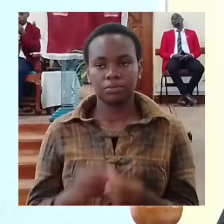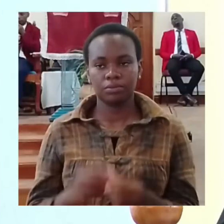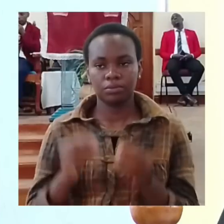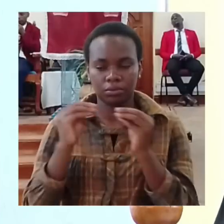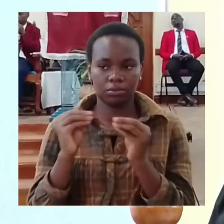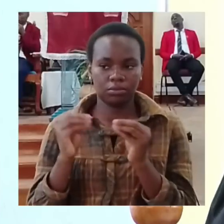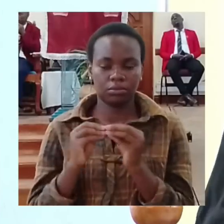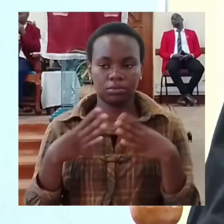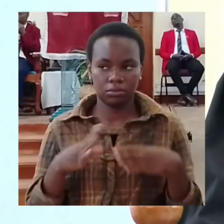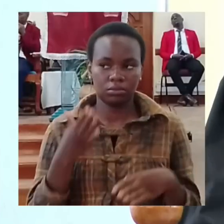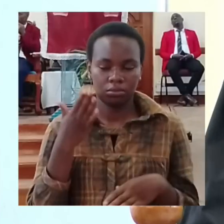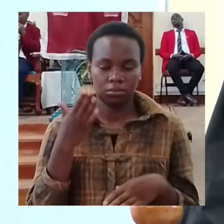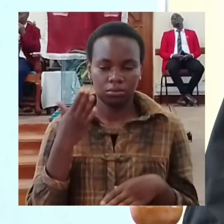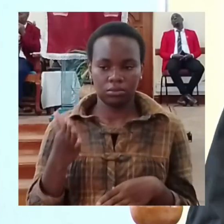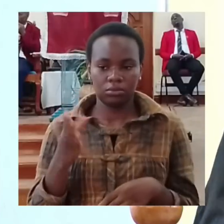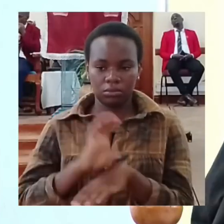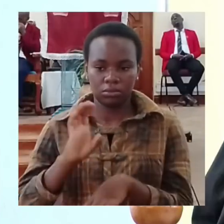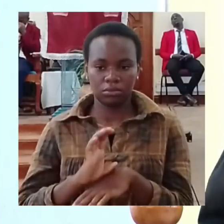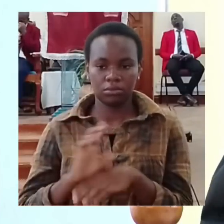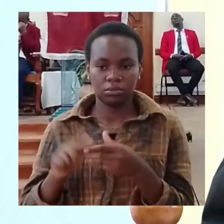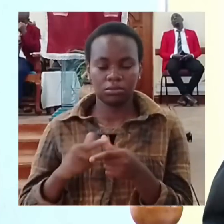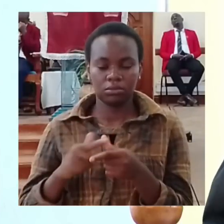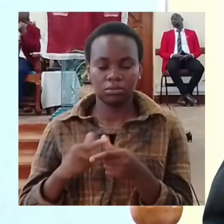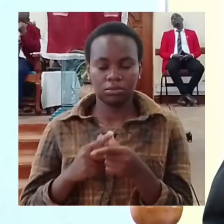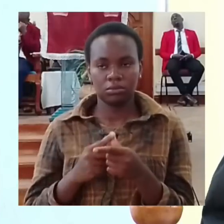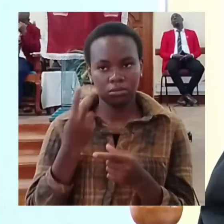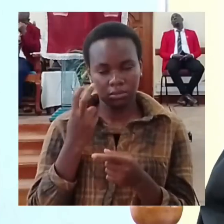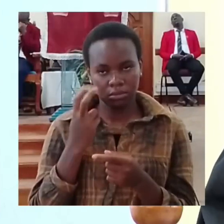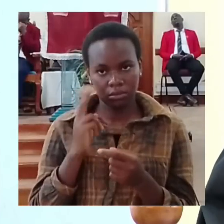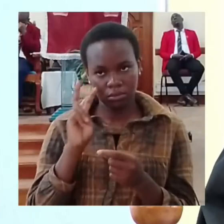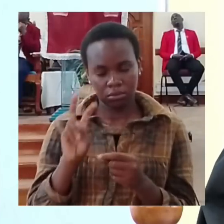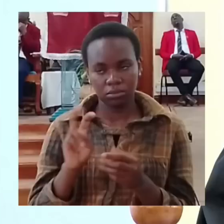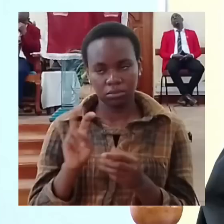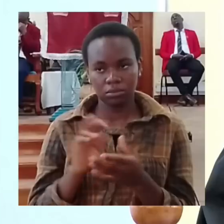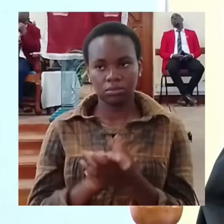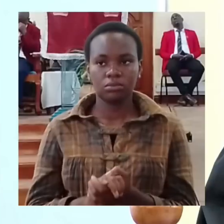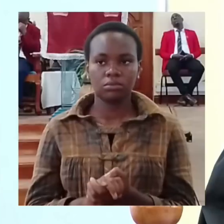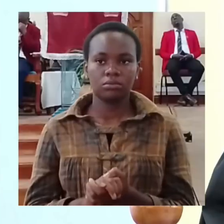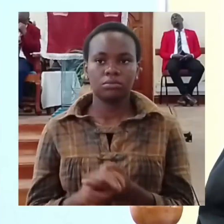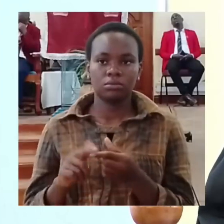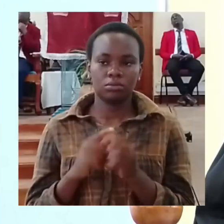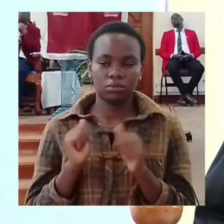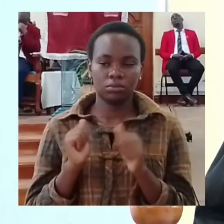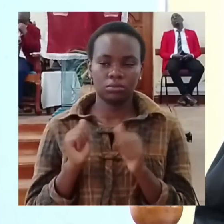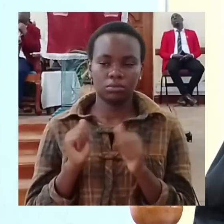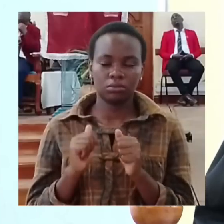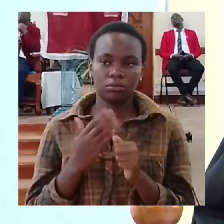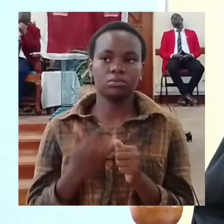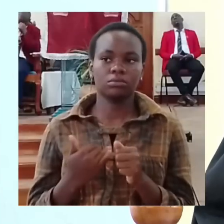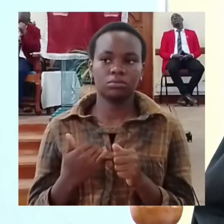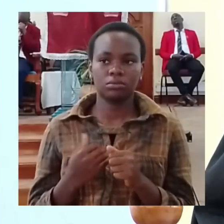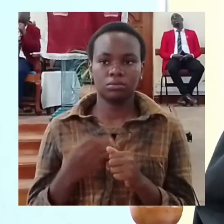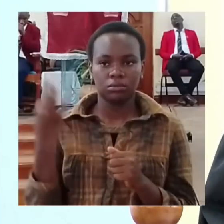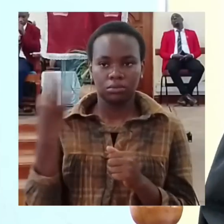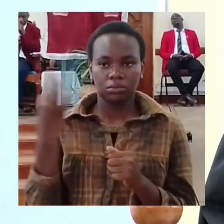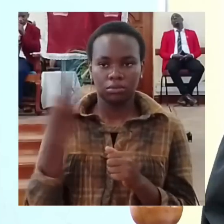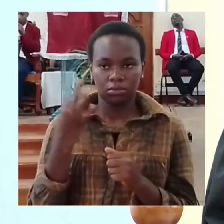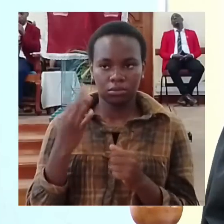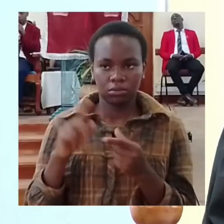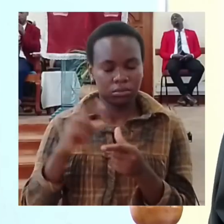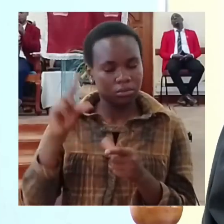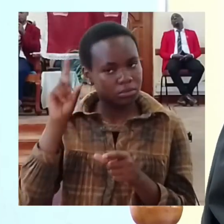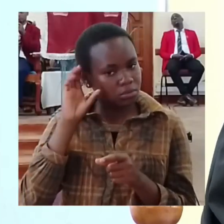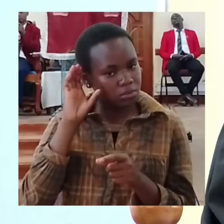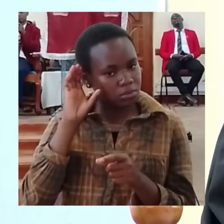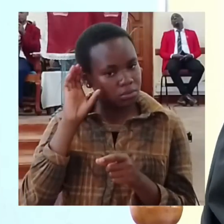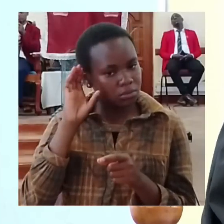Nĩnjemanagia na andũ aingĩ kanitha-inĩ makanjĩra nĩ njũkaga, no niĩ nyendete gwĩka atĩa? Gũthikĩrĩria